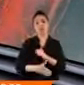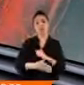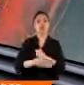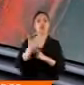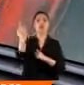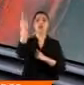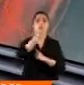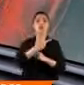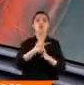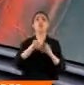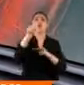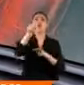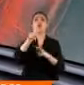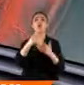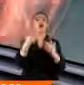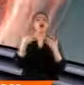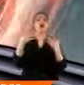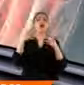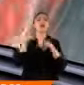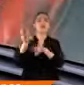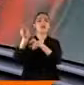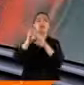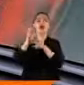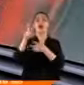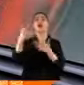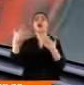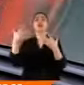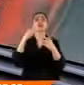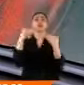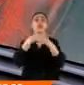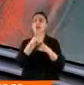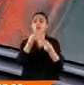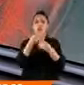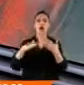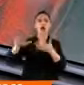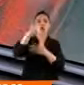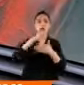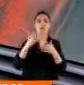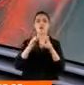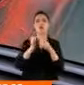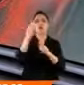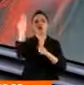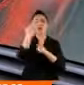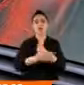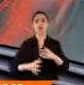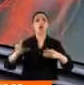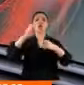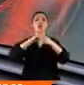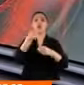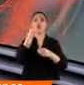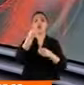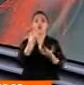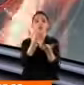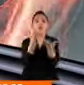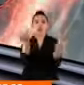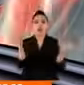3, iftar, sahur gibi organizasyonlarda yasaklandı. Nedeni virüsün en sevdiği ortamlar olması. Toplu yemek organizasyonları,